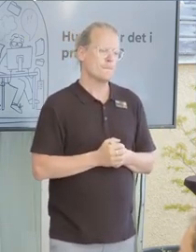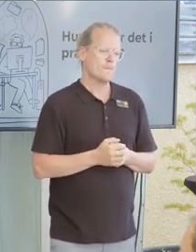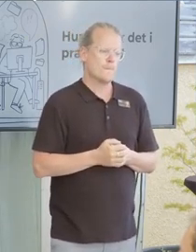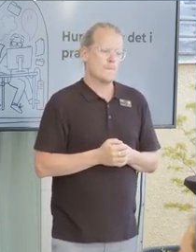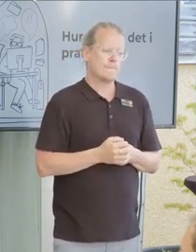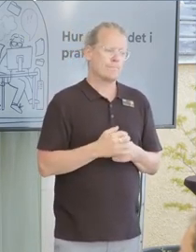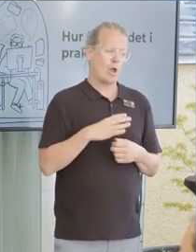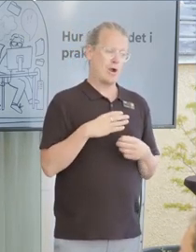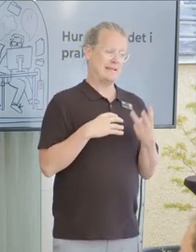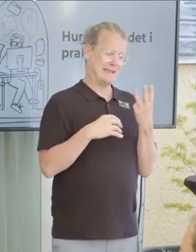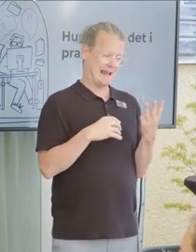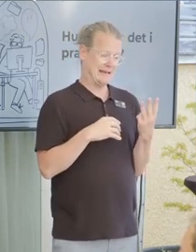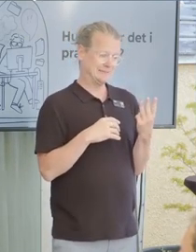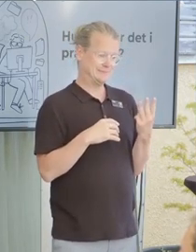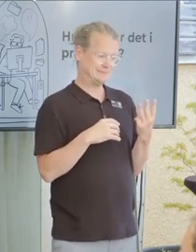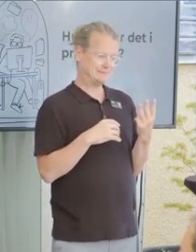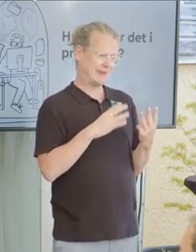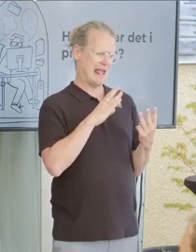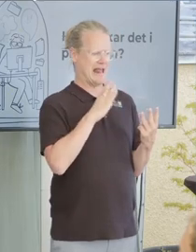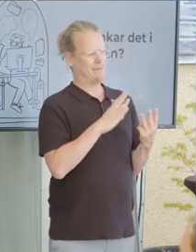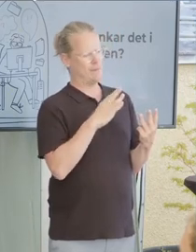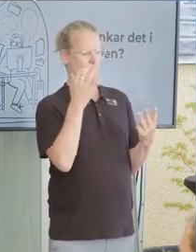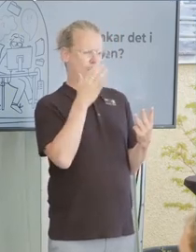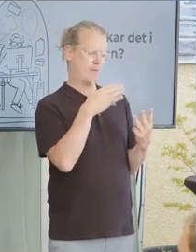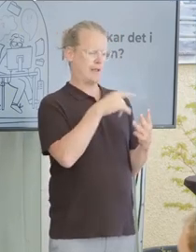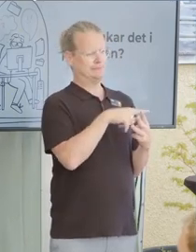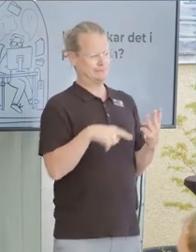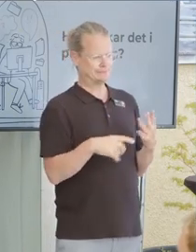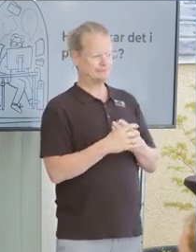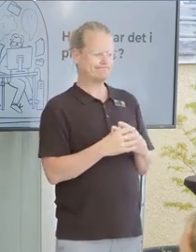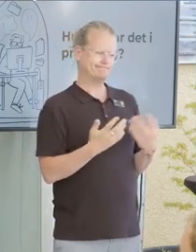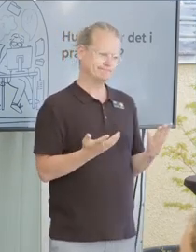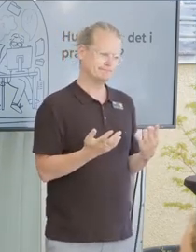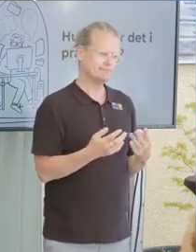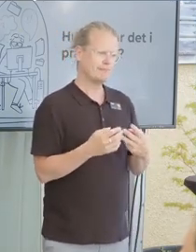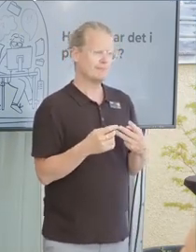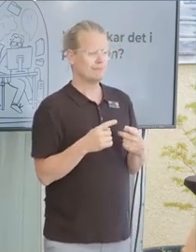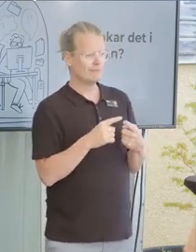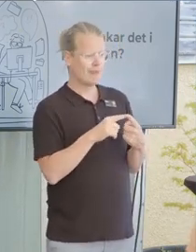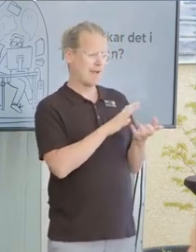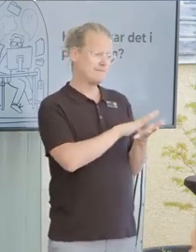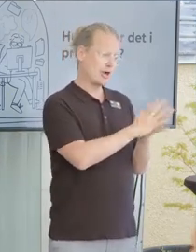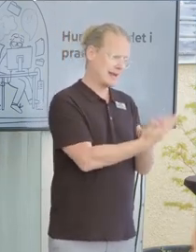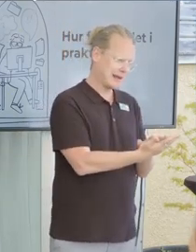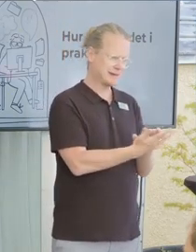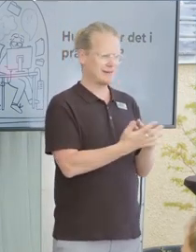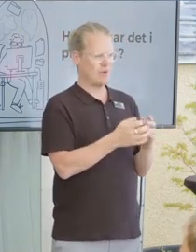tre kritiska områden som man behöver adressera på något sätt utifrån ett forskarperspektiv. Först är då